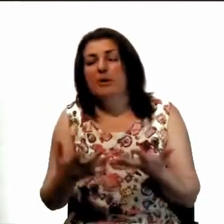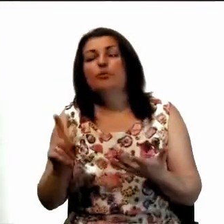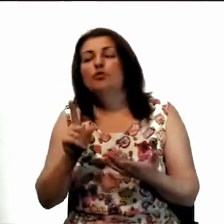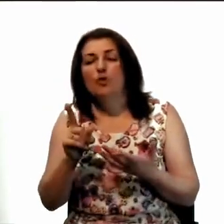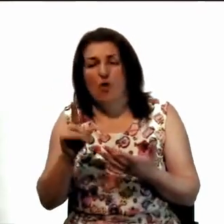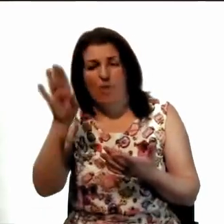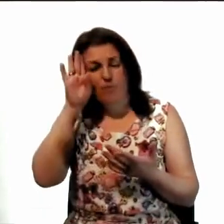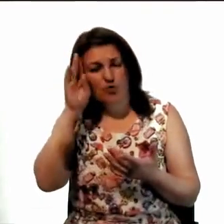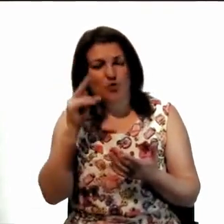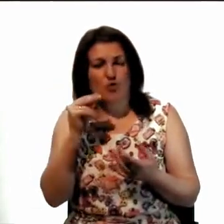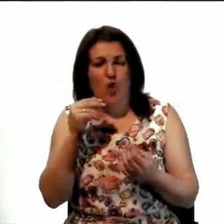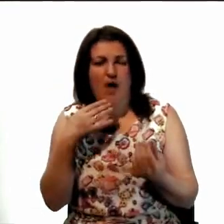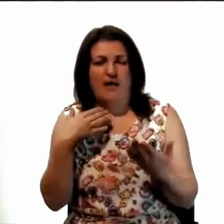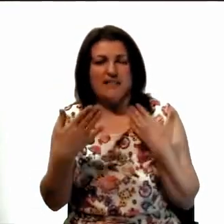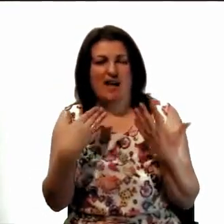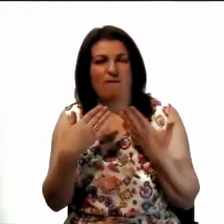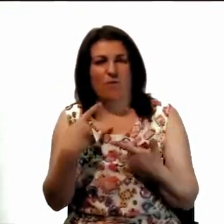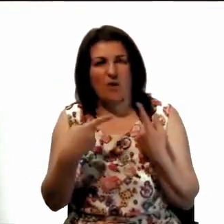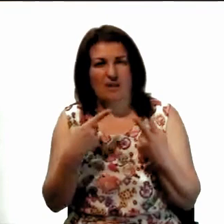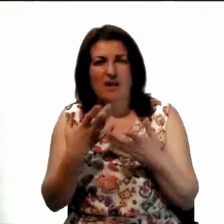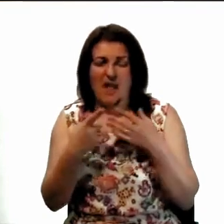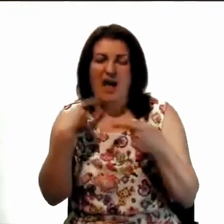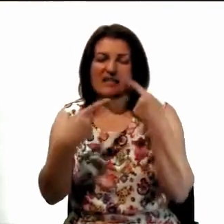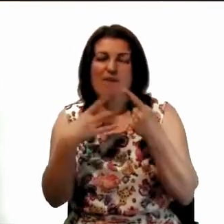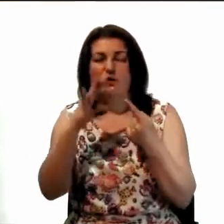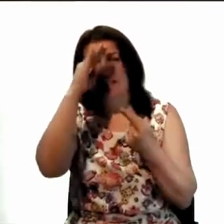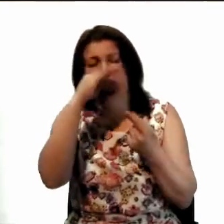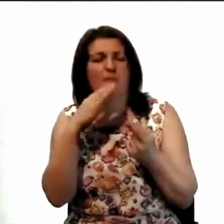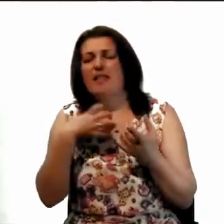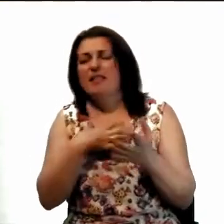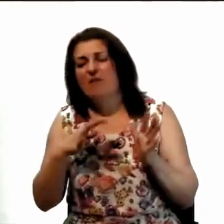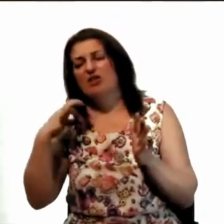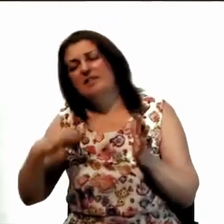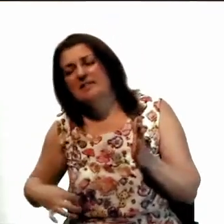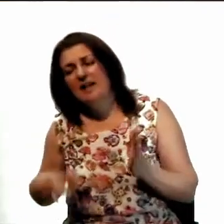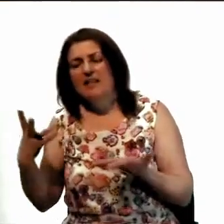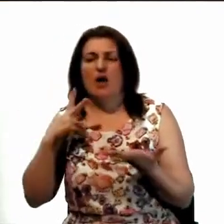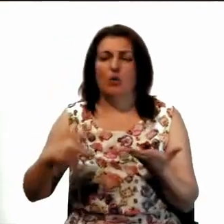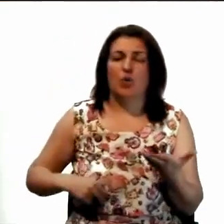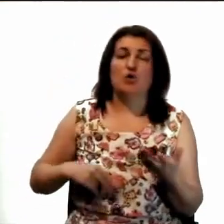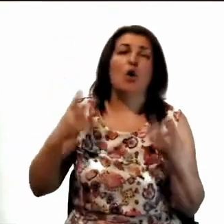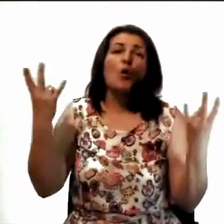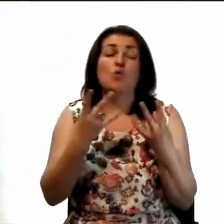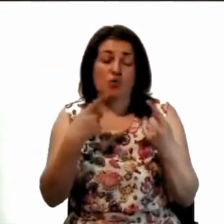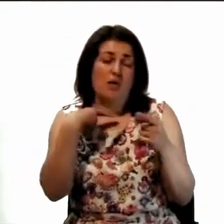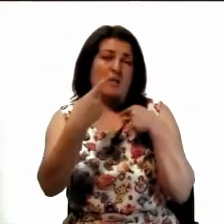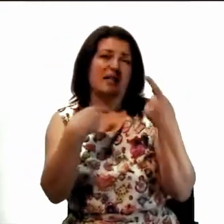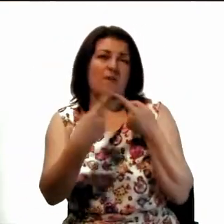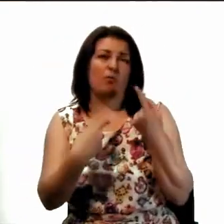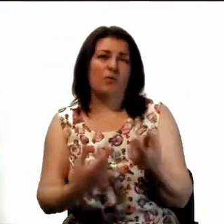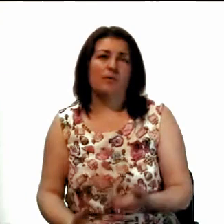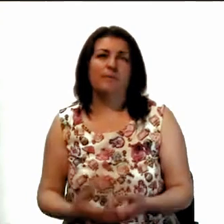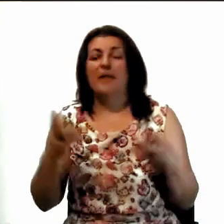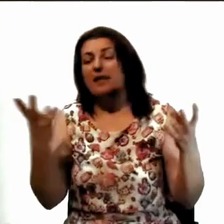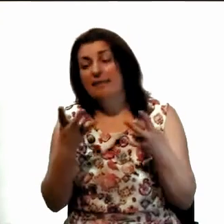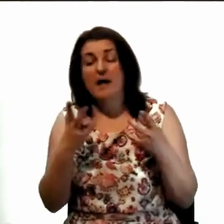Мужской разговор, да? Или да? Разговор с отцом, неважно, сын или дочь. Нужен разговор.